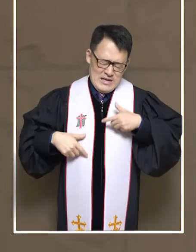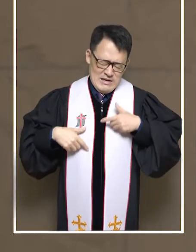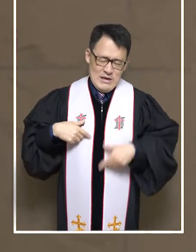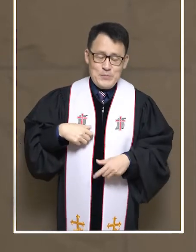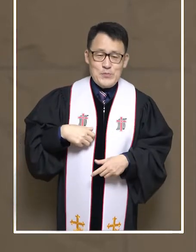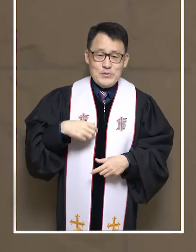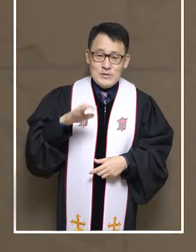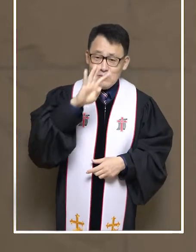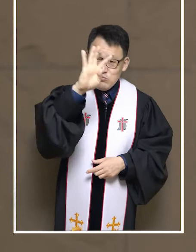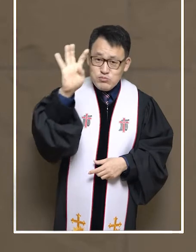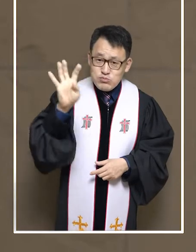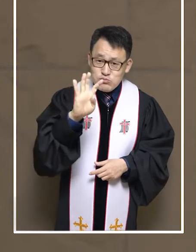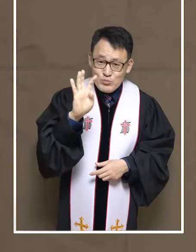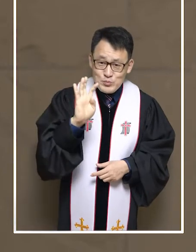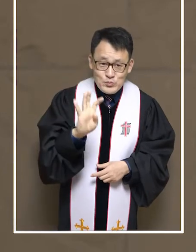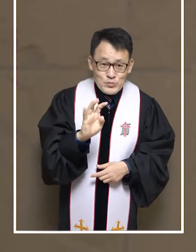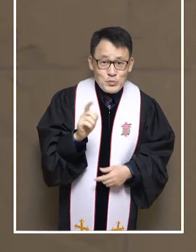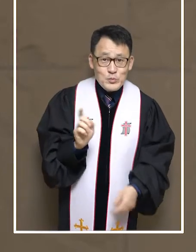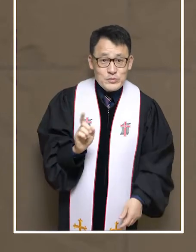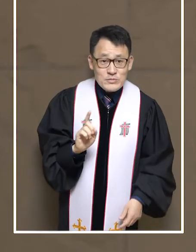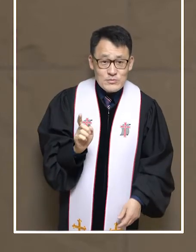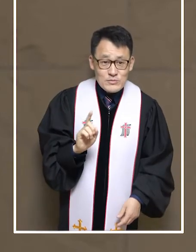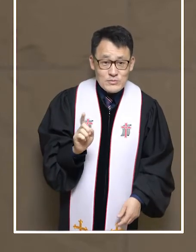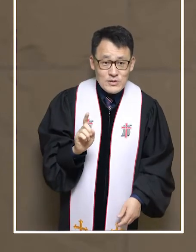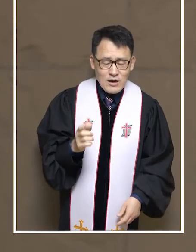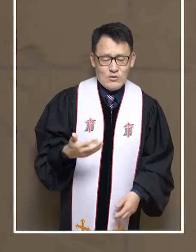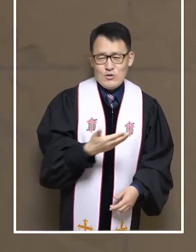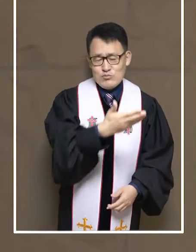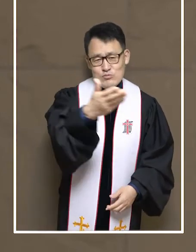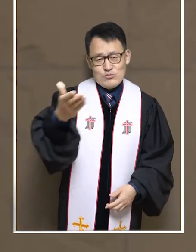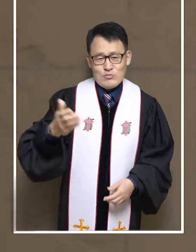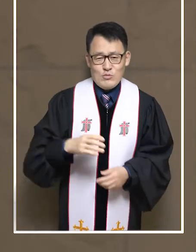깊은 의문을 품을 수밖에 없었을 것입니다.